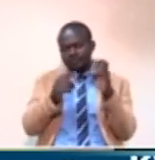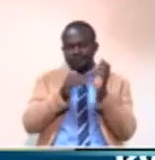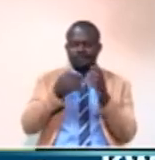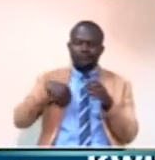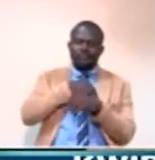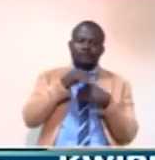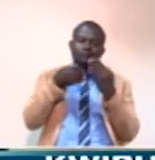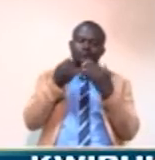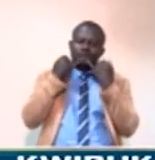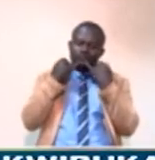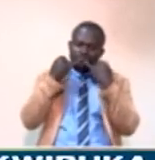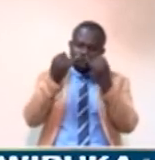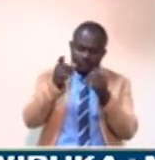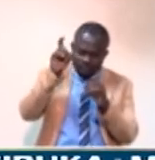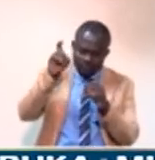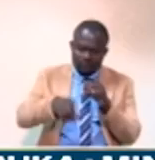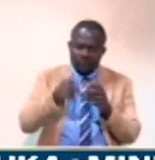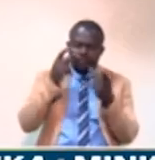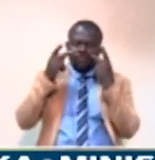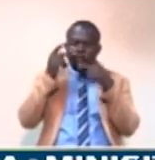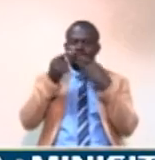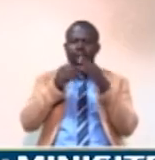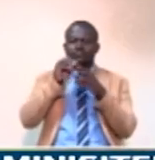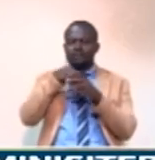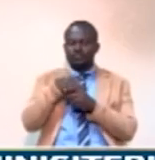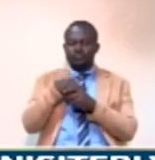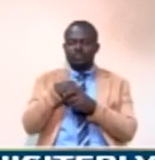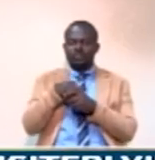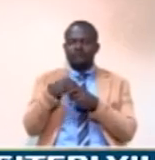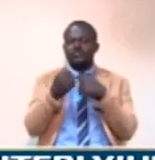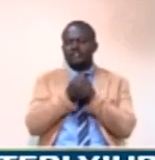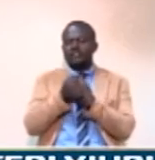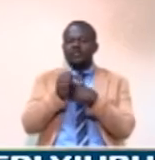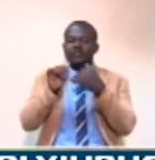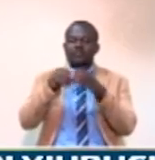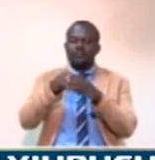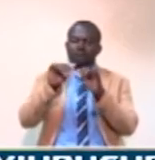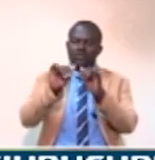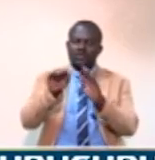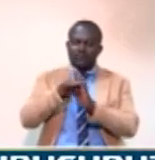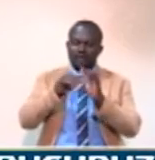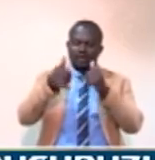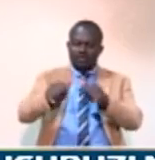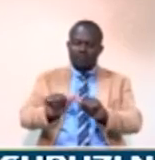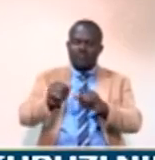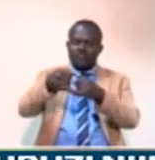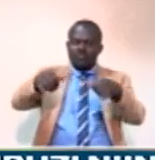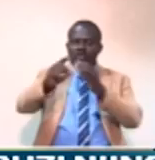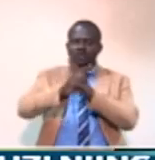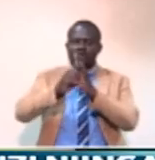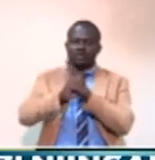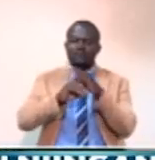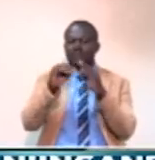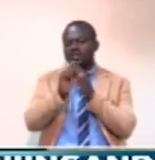tuvuga yuko bakwiye kureba ibyabaye Rubavu byo kubashyira muri gahunda guma mu karere, bakumva n'indi mirenge